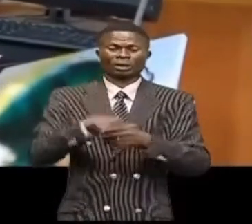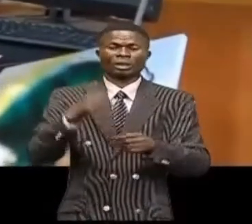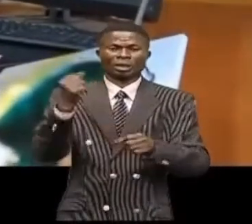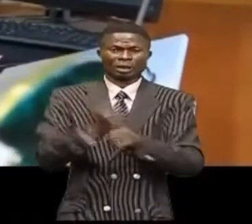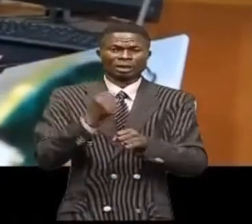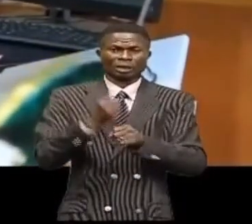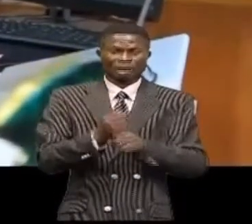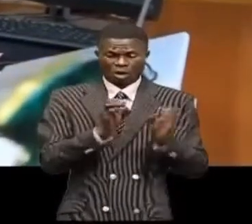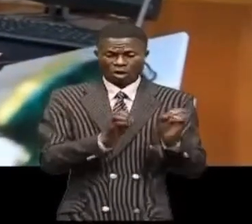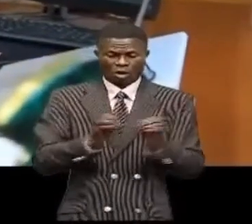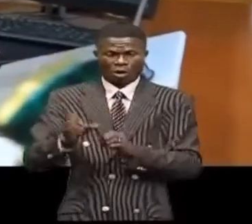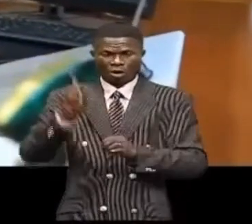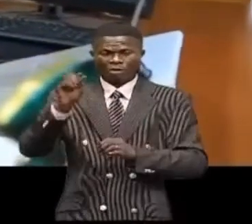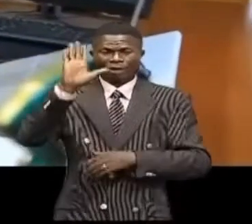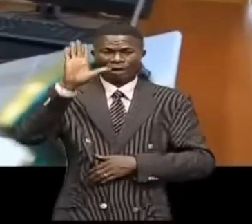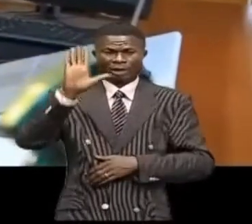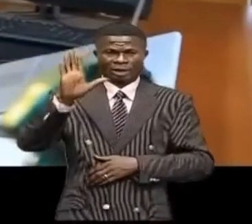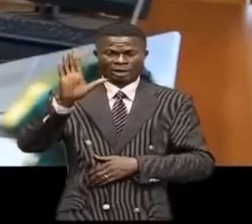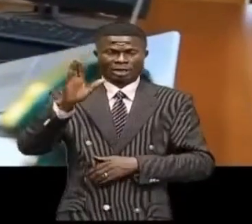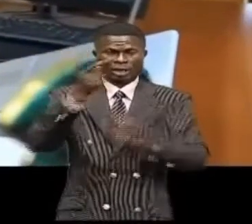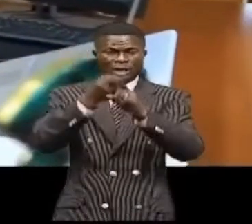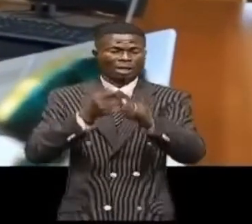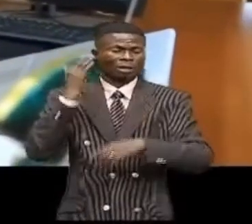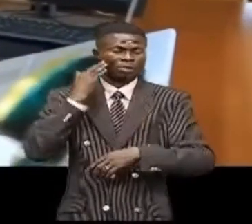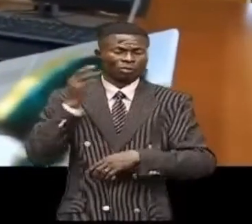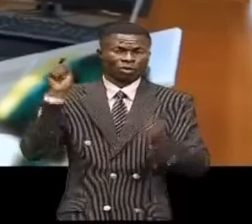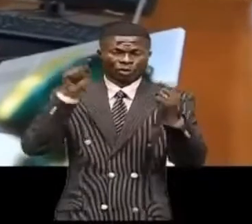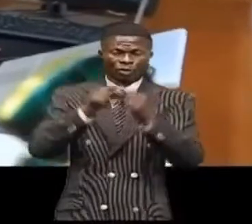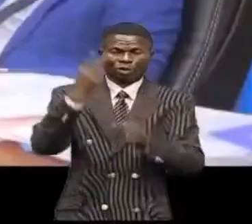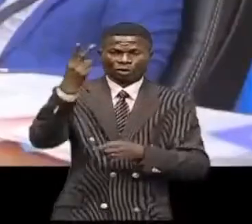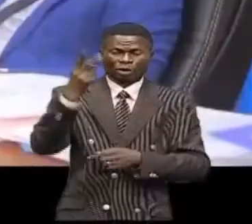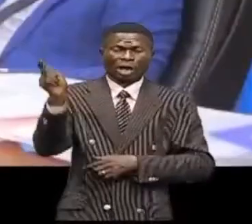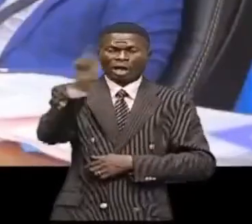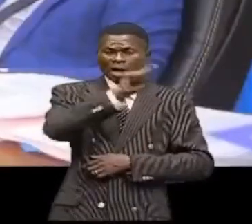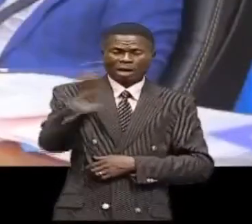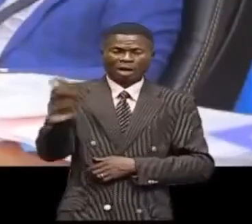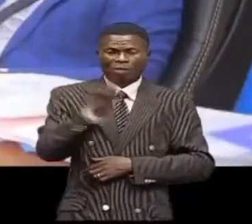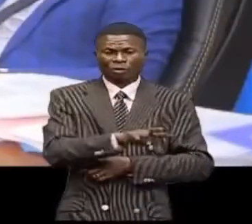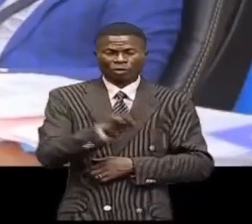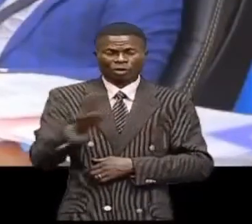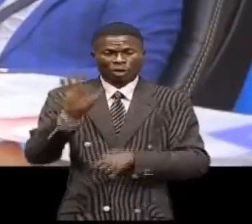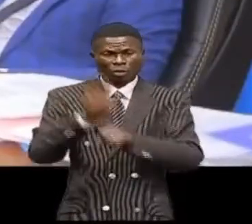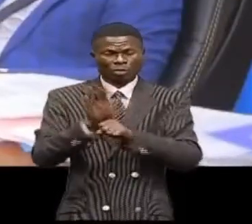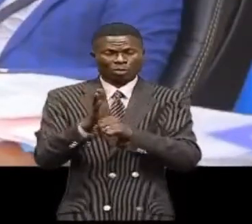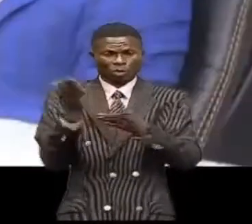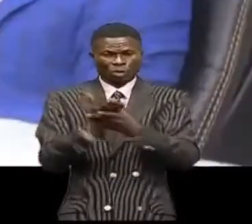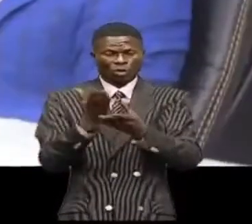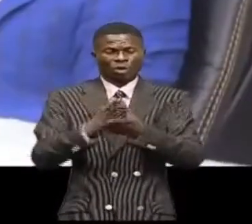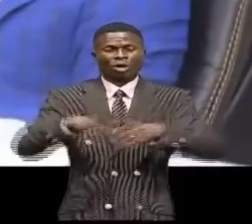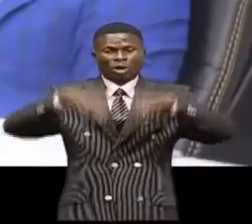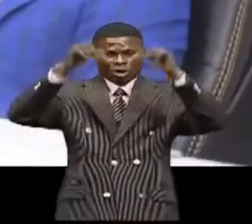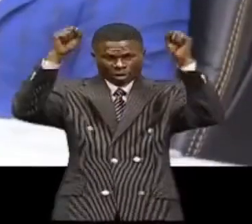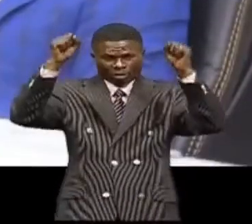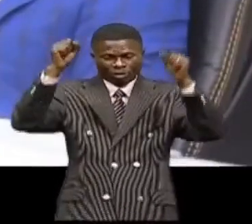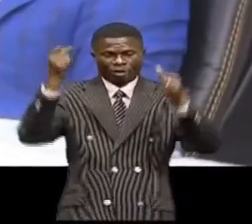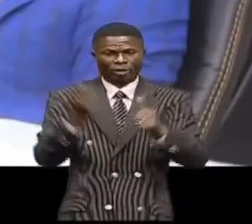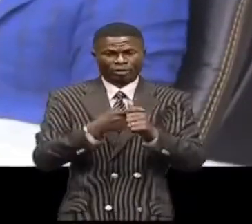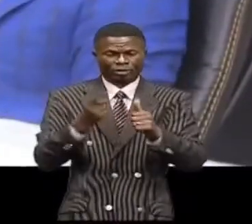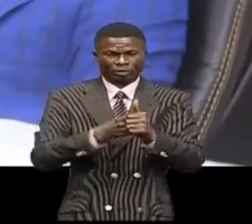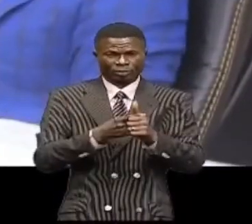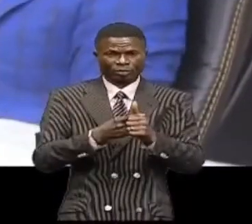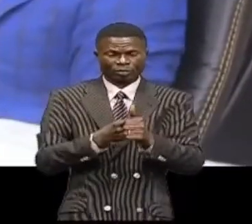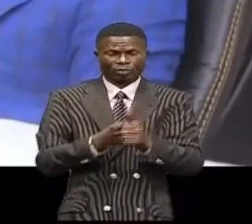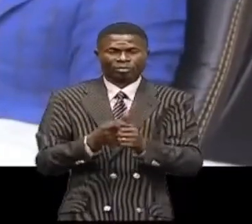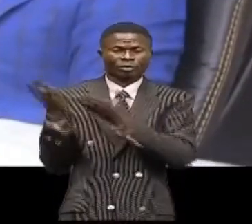qui se sont déroulés du 25 mars au 2 avril 2022, plusieurs documents ont été adoptés, notamment l'avenant